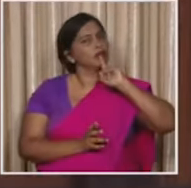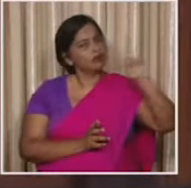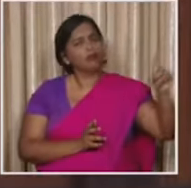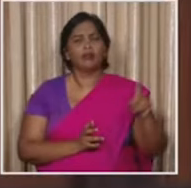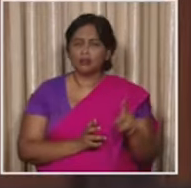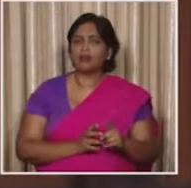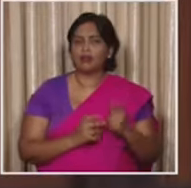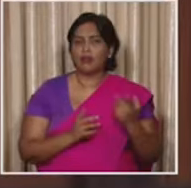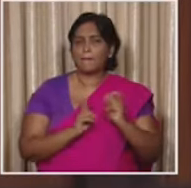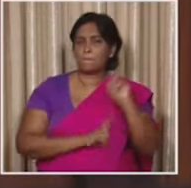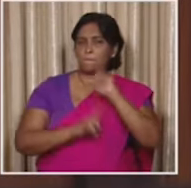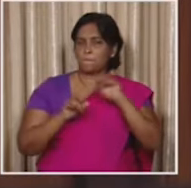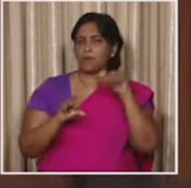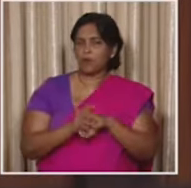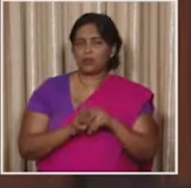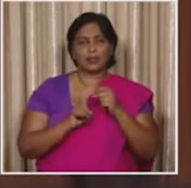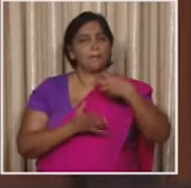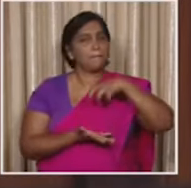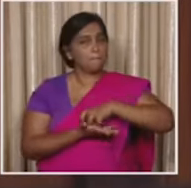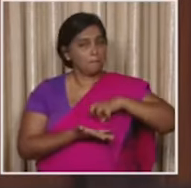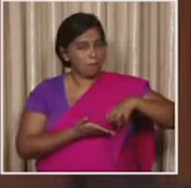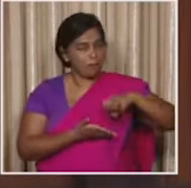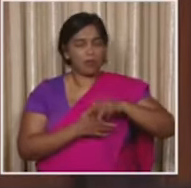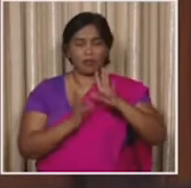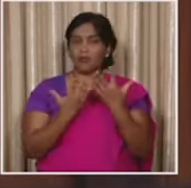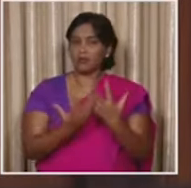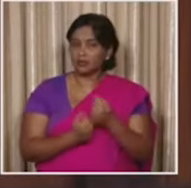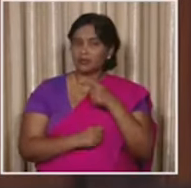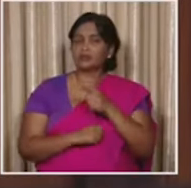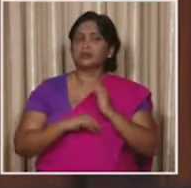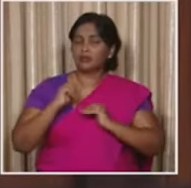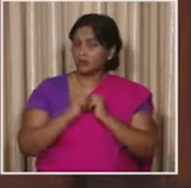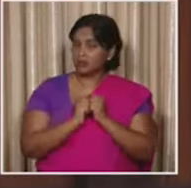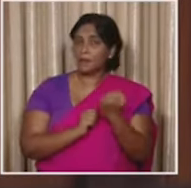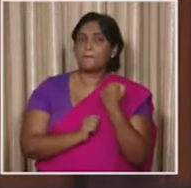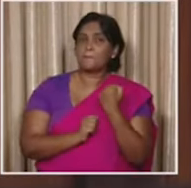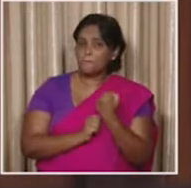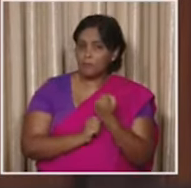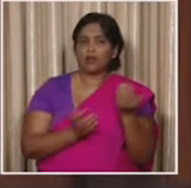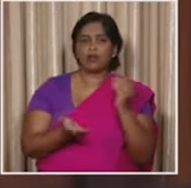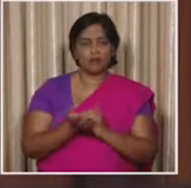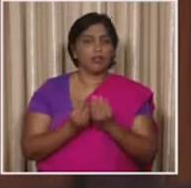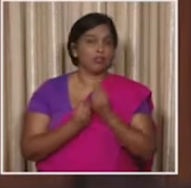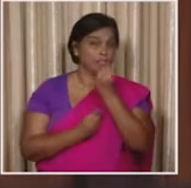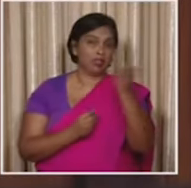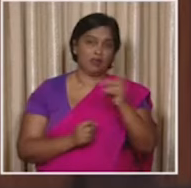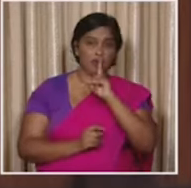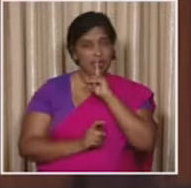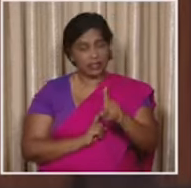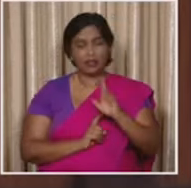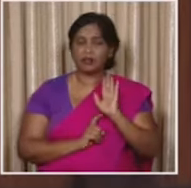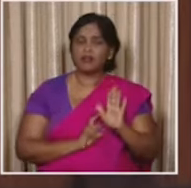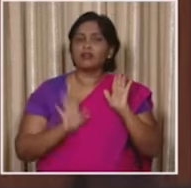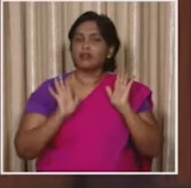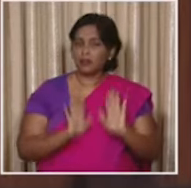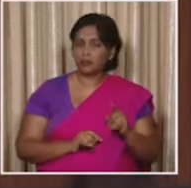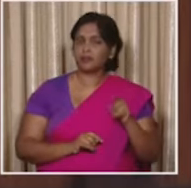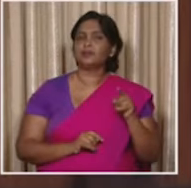Tinuda, Mahanangalak, Parikapatadiara, the Mundam Kurukaporandi, but endures my soldier. For online safety bill, under bill in the bill,